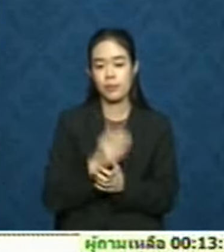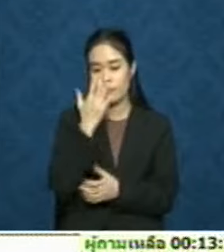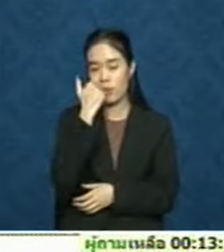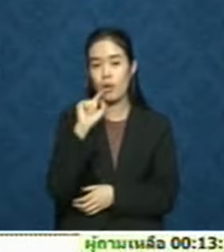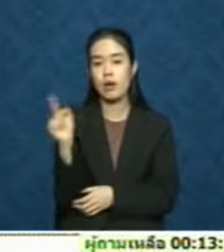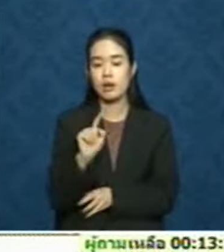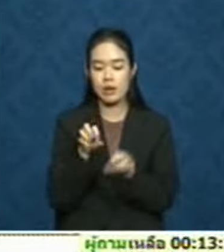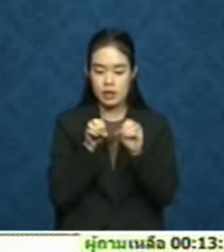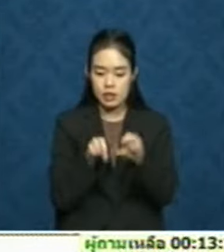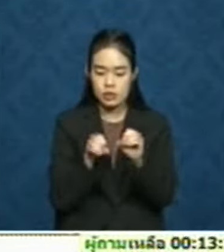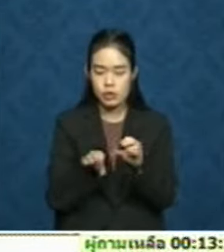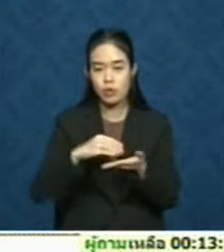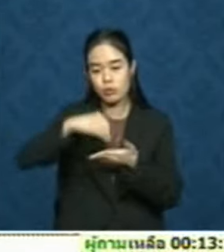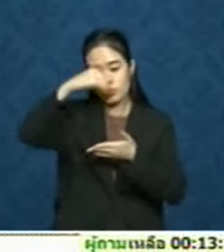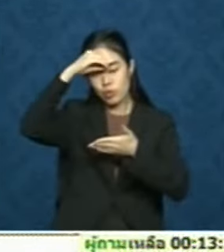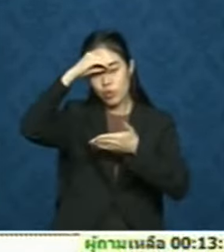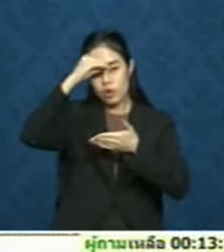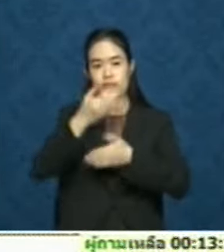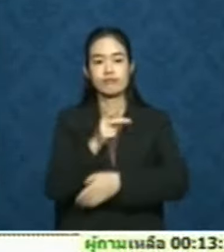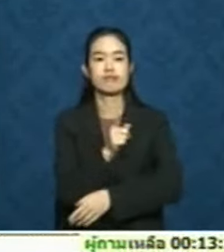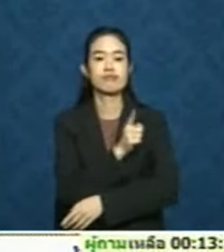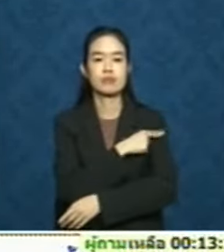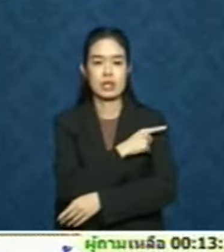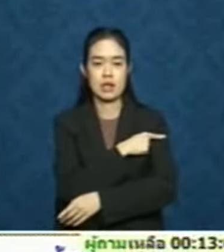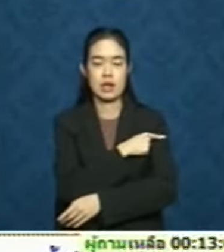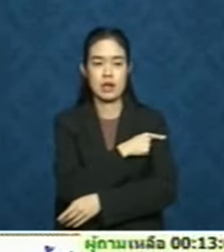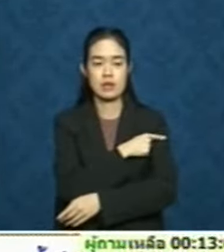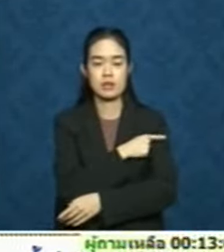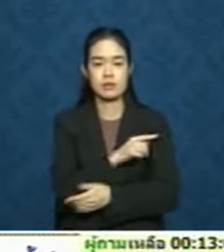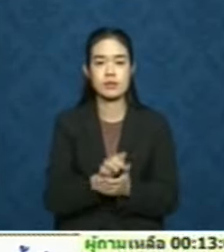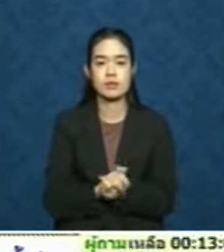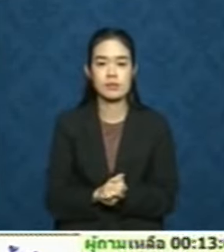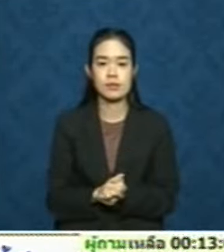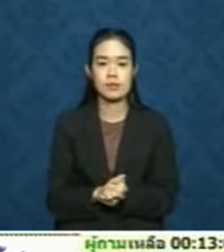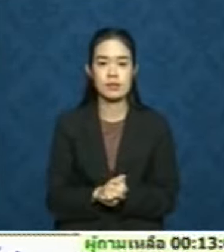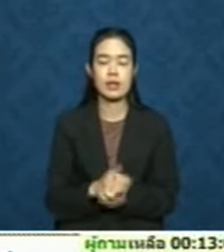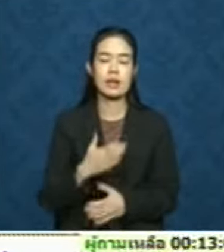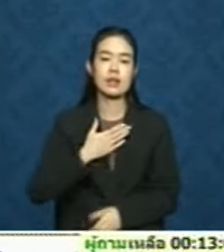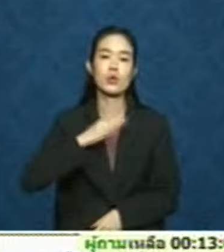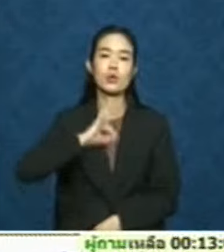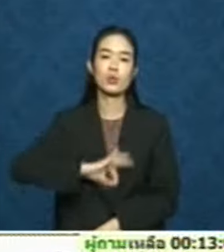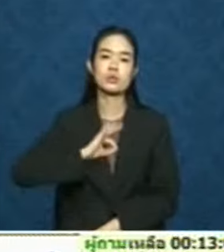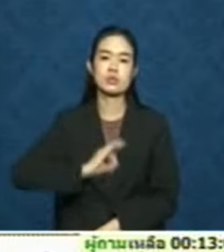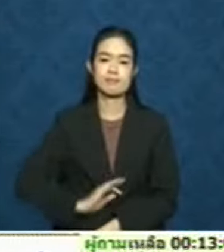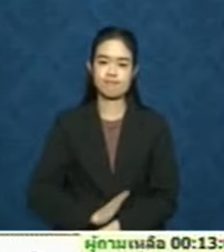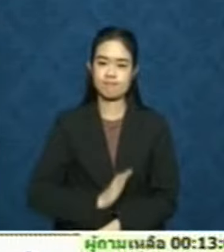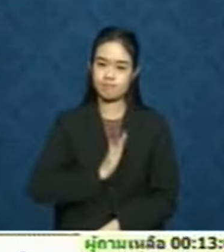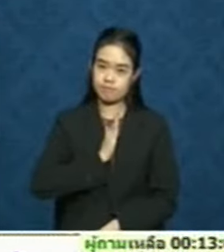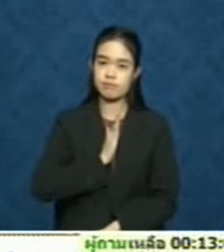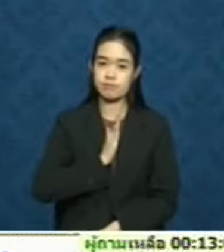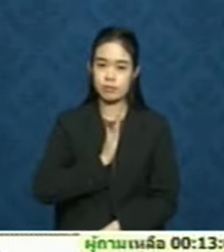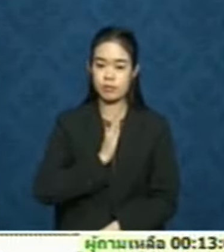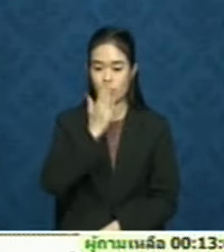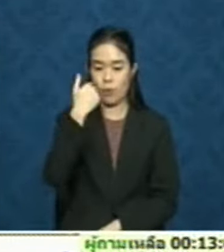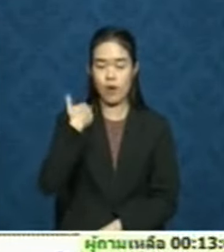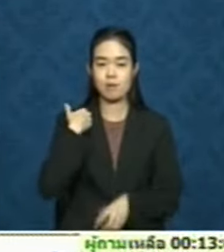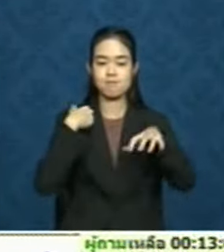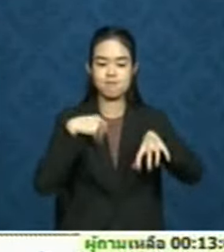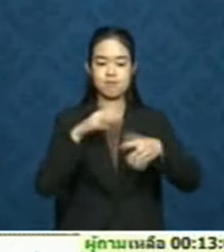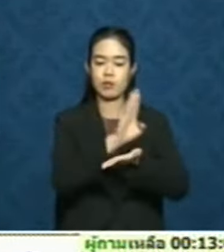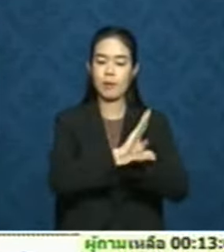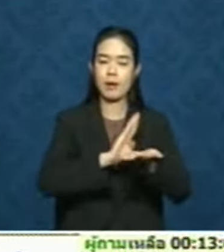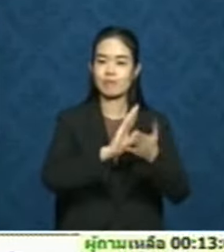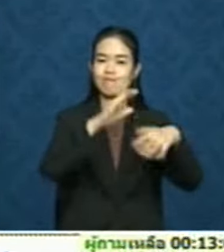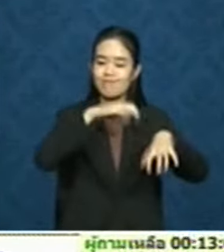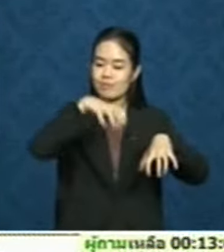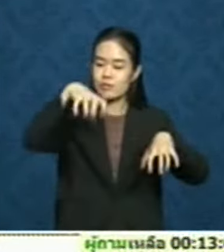ถึงระดับปริญญาอันนี้ก็เป็นข้อผูกพันที่ภาคภูมิใจว่าสถาบันทั้งสองนี้เป็นสถาบันหลักของชาตินะ